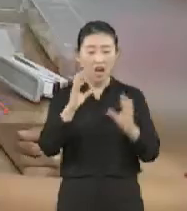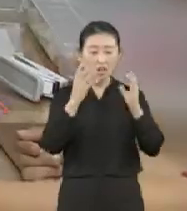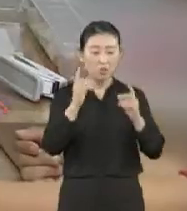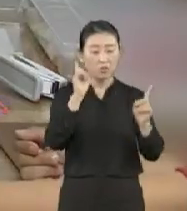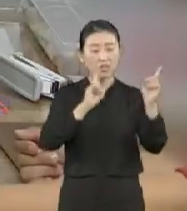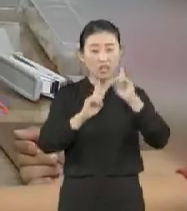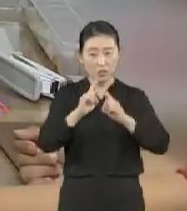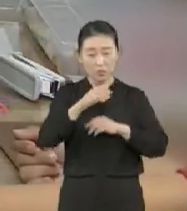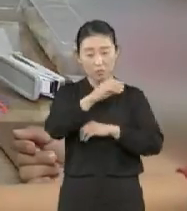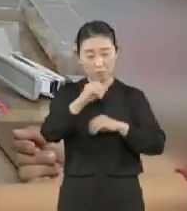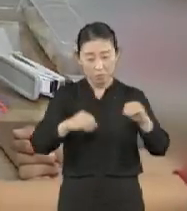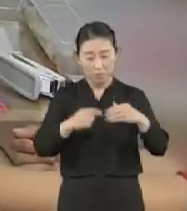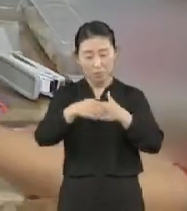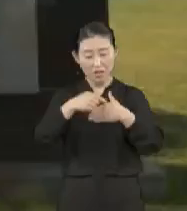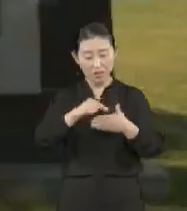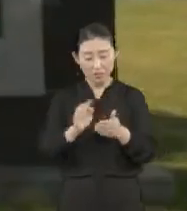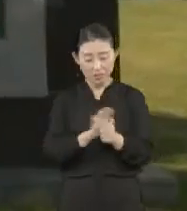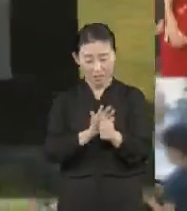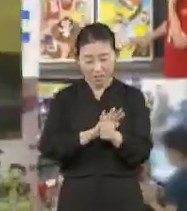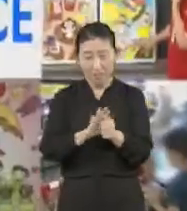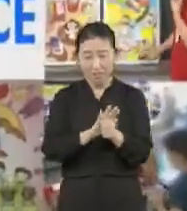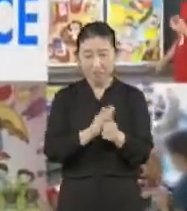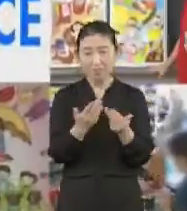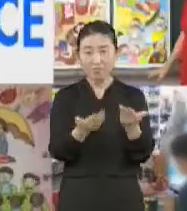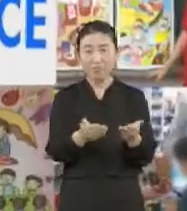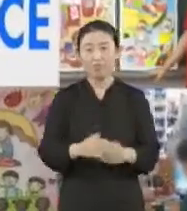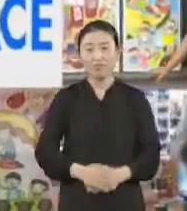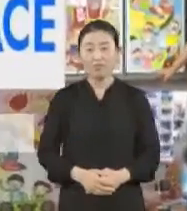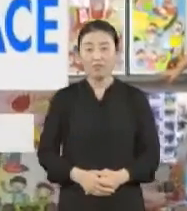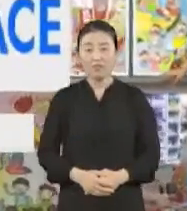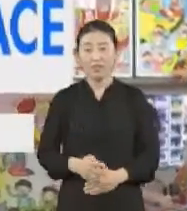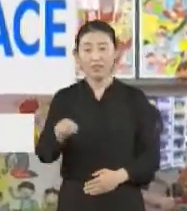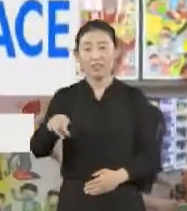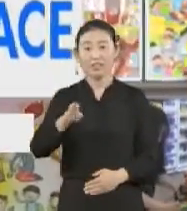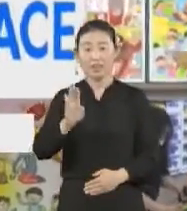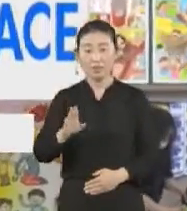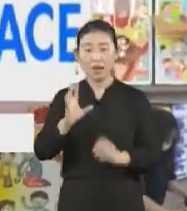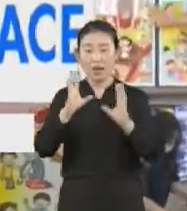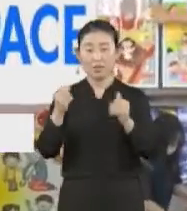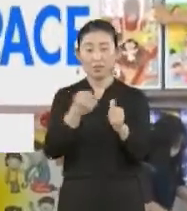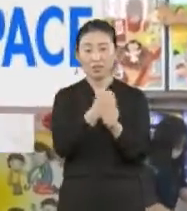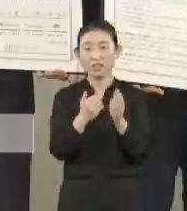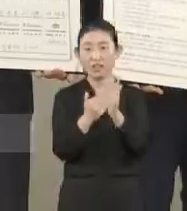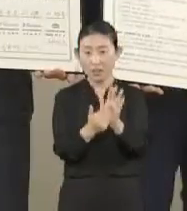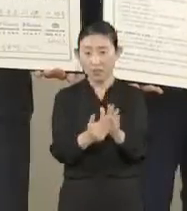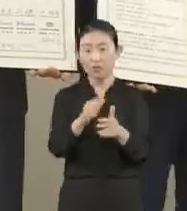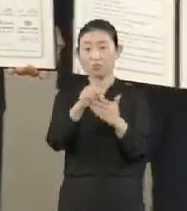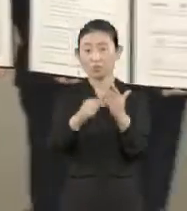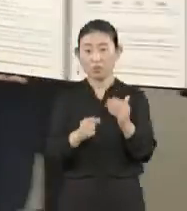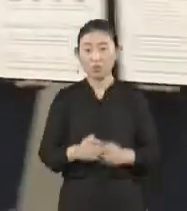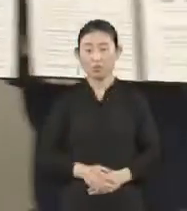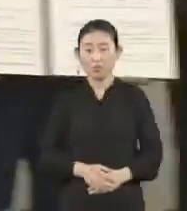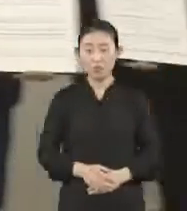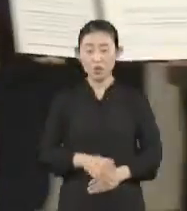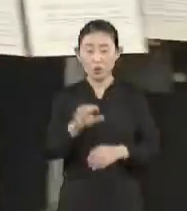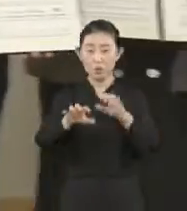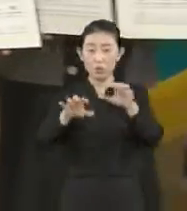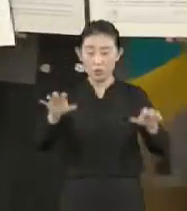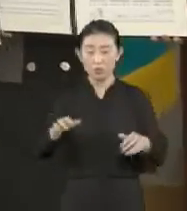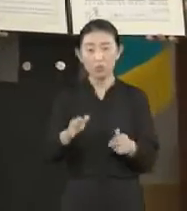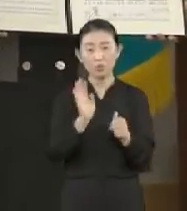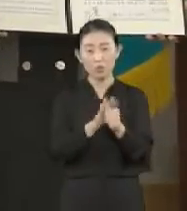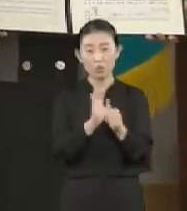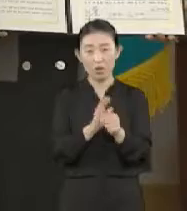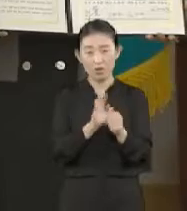마음을 따뜻하게 치유했습니다. TJB의 아동학대 예방 선도도시 대전 프로젝트에 각계각층이